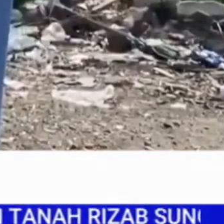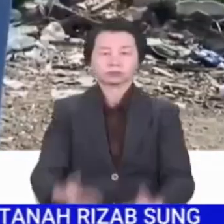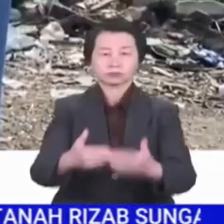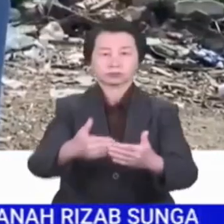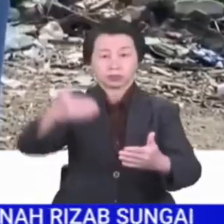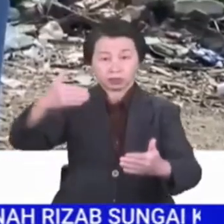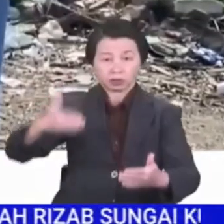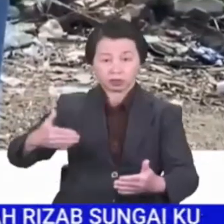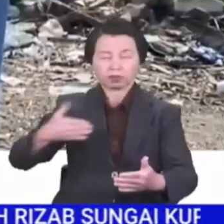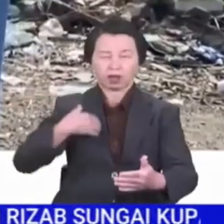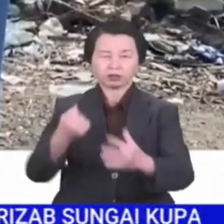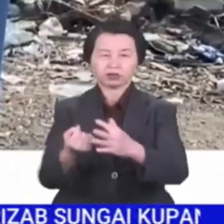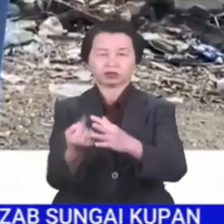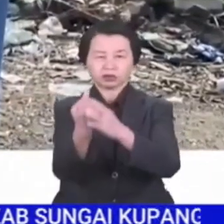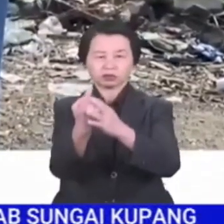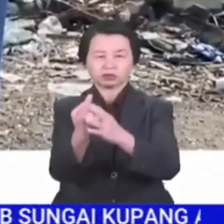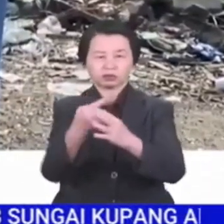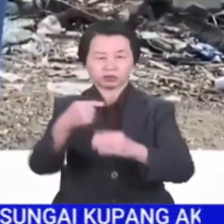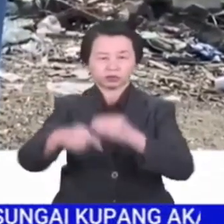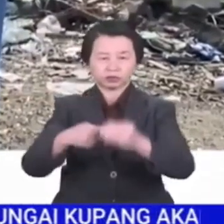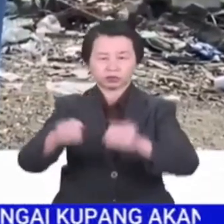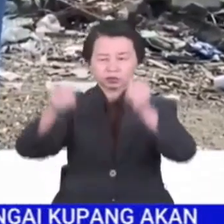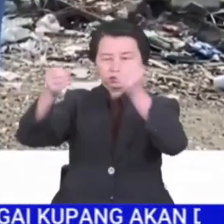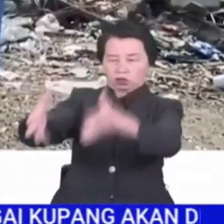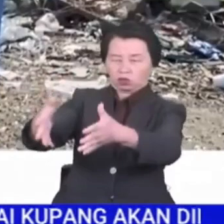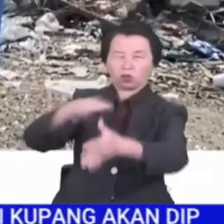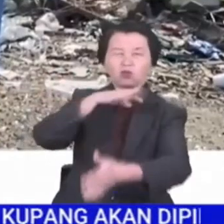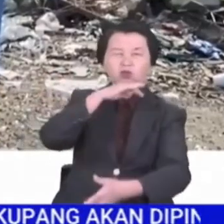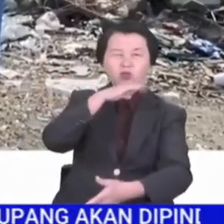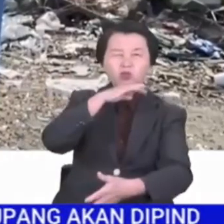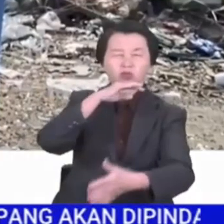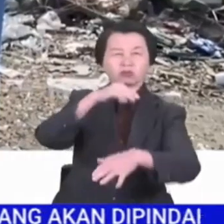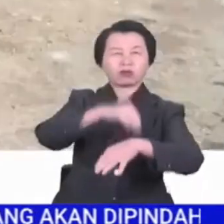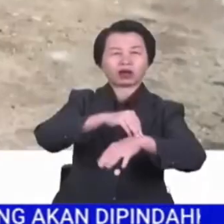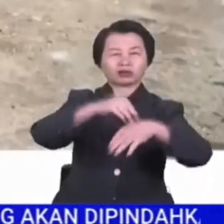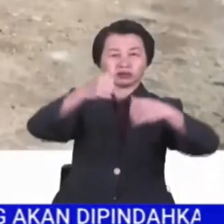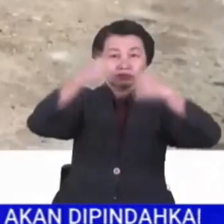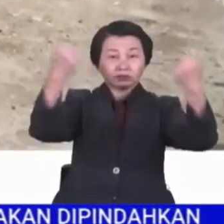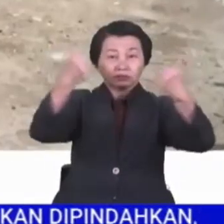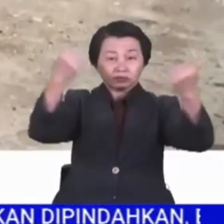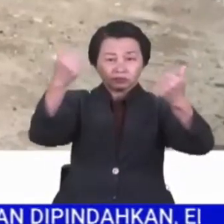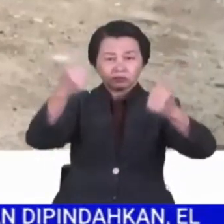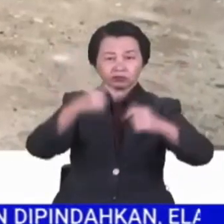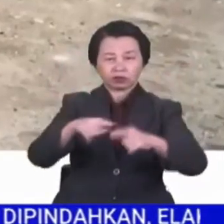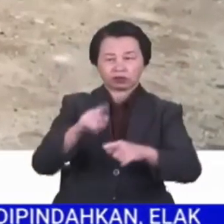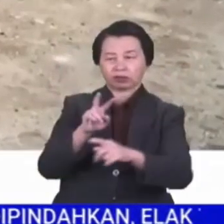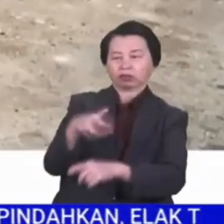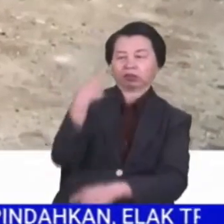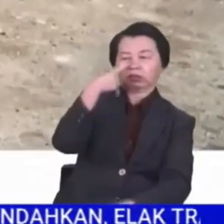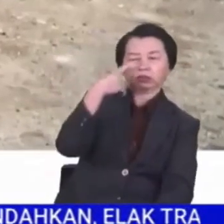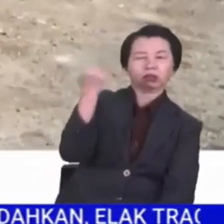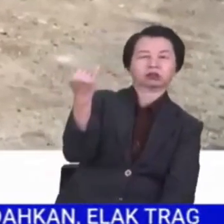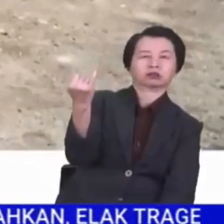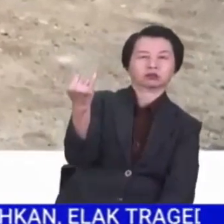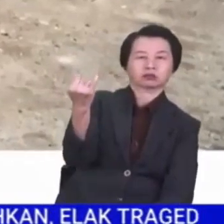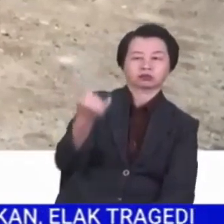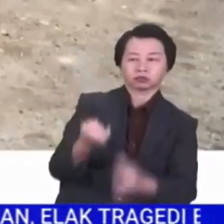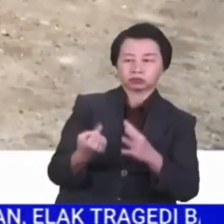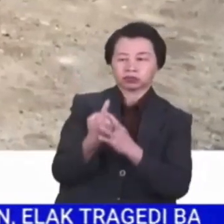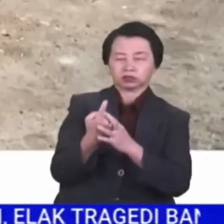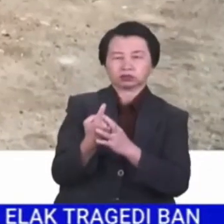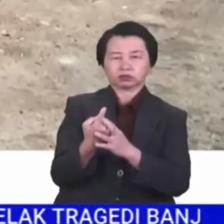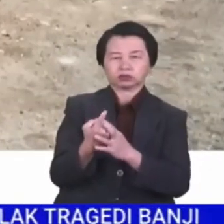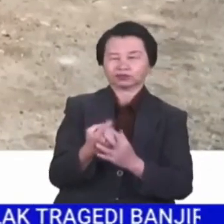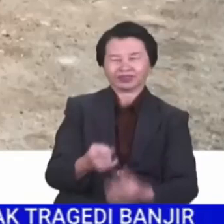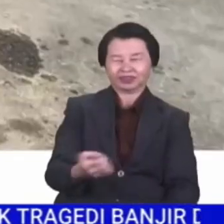Sebelum ini pernah dibangkitkan berhubung isu longgokan sampah ketika perayaan. Selain mencacatkan pemandangan, ia turut menimbulkan